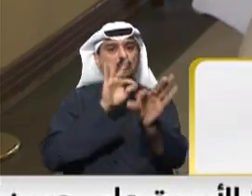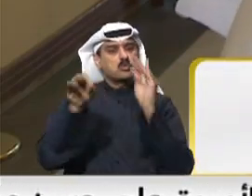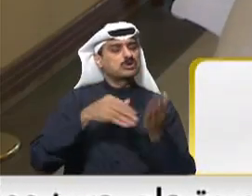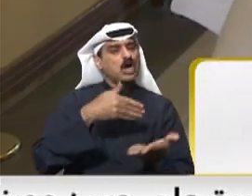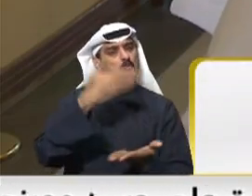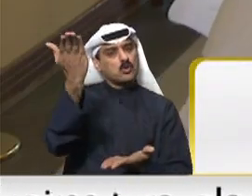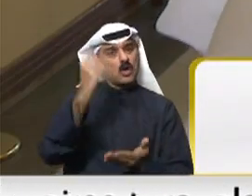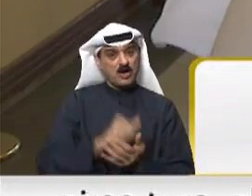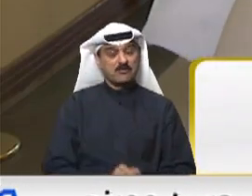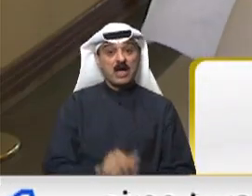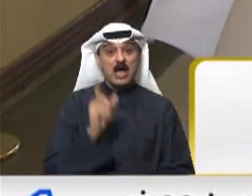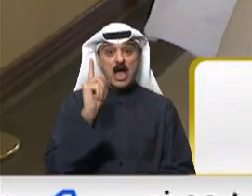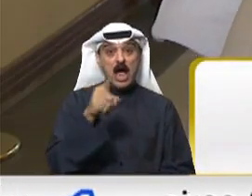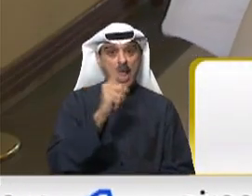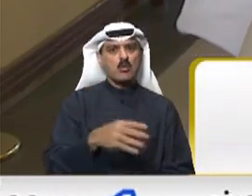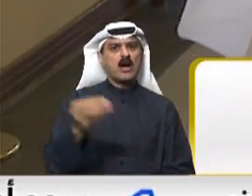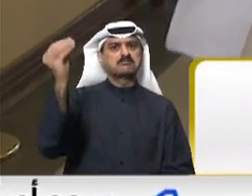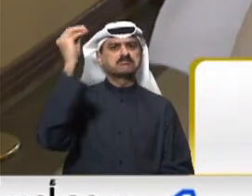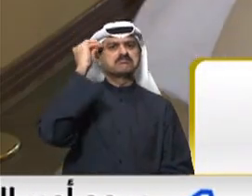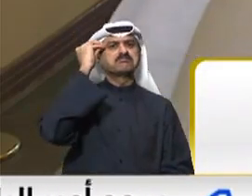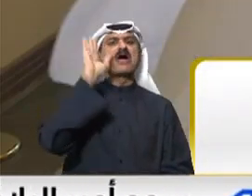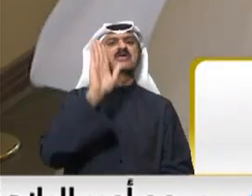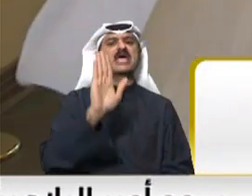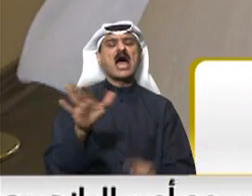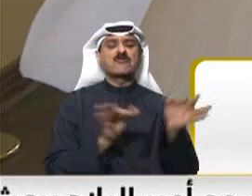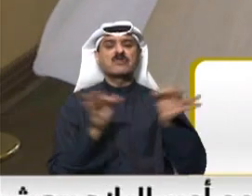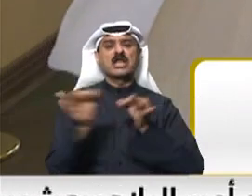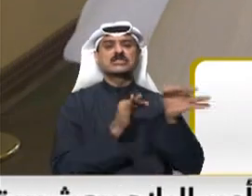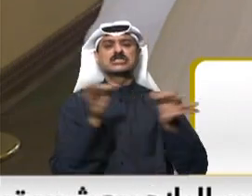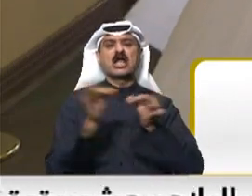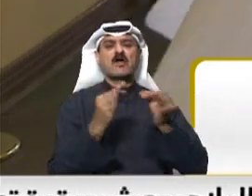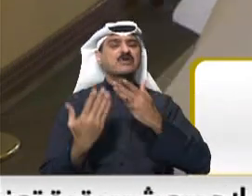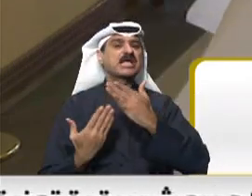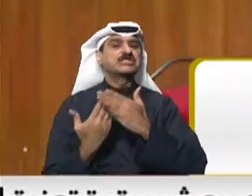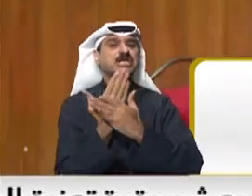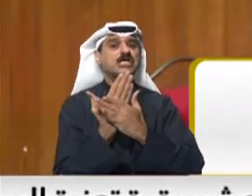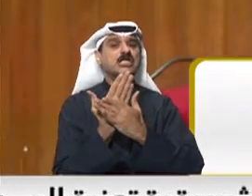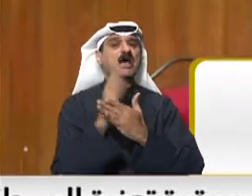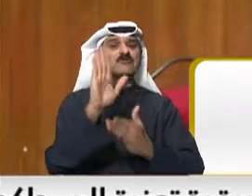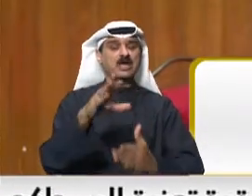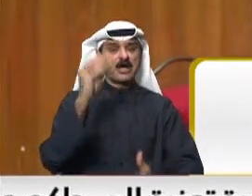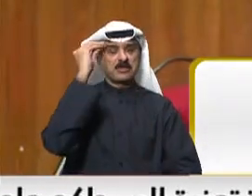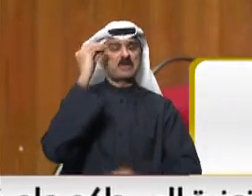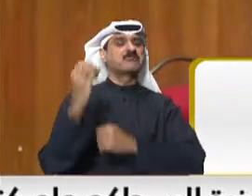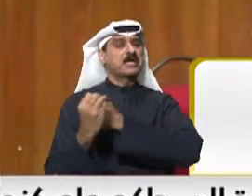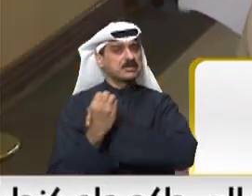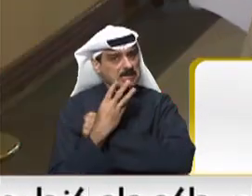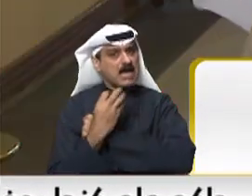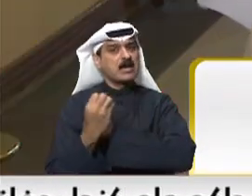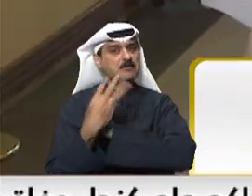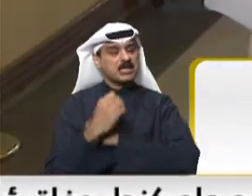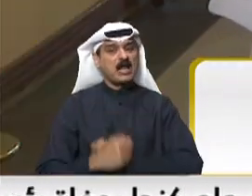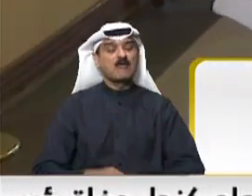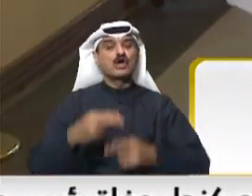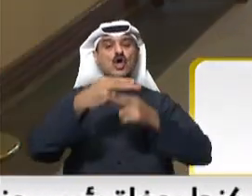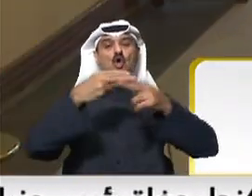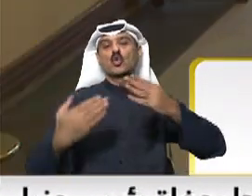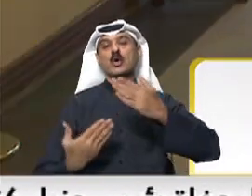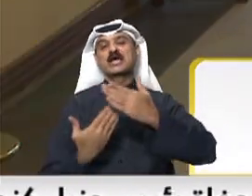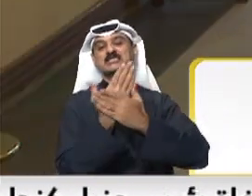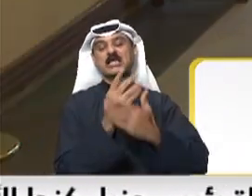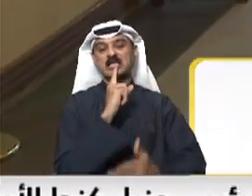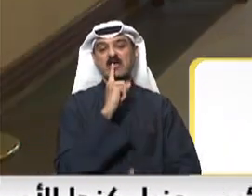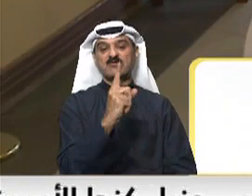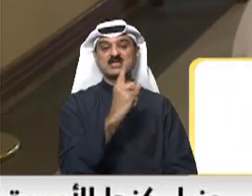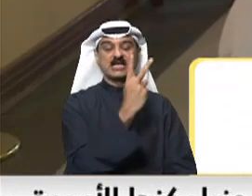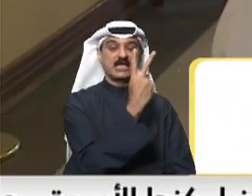الشخص راح يأخذ التجربة، راح يشوف الدبلوماسية على أرض الواقع، راح يتعلم بعدين المهارات. طبعا كويت جديدة